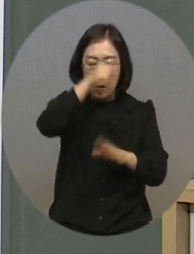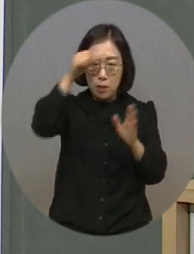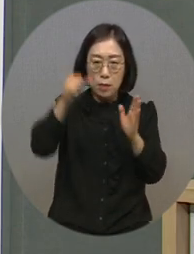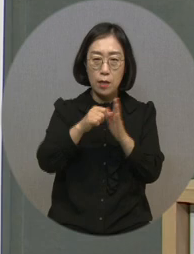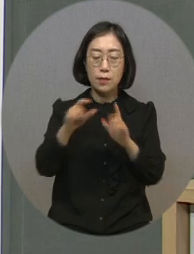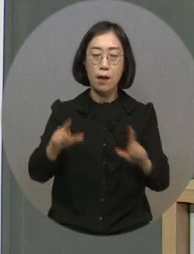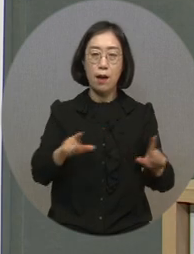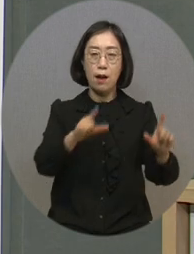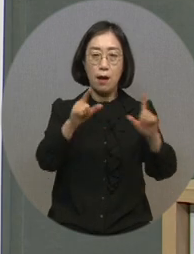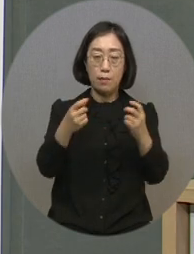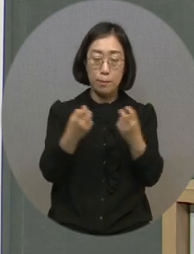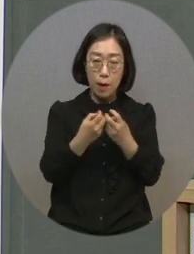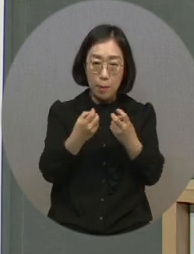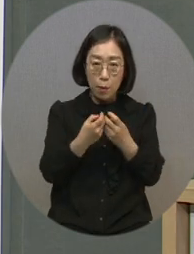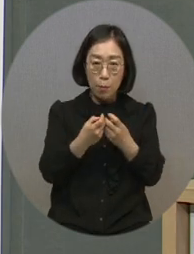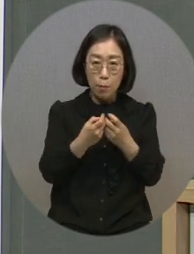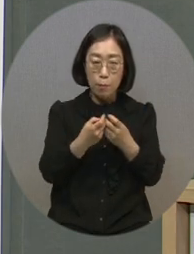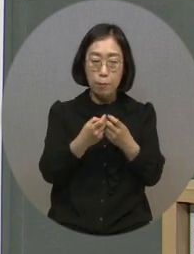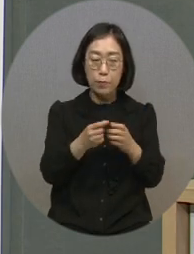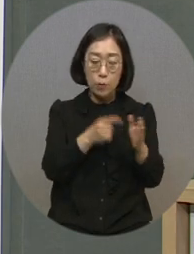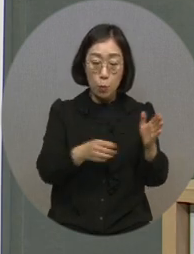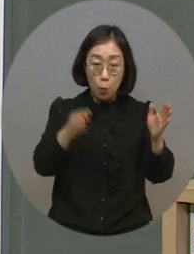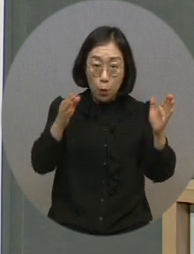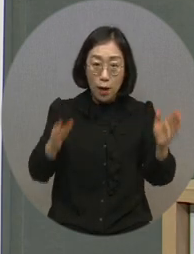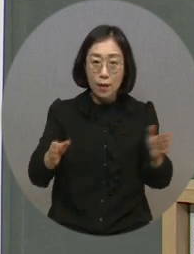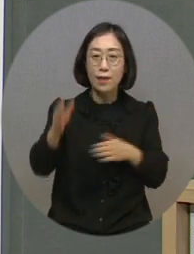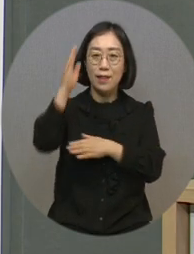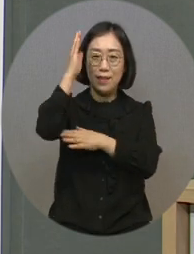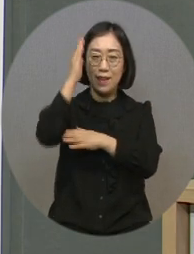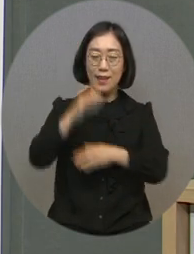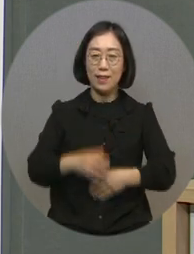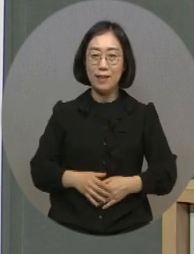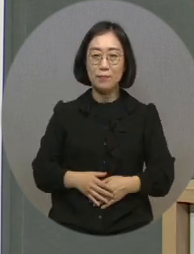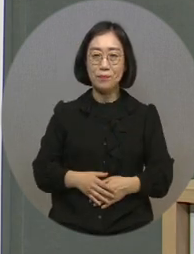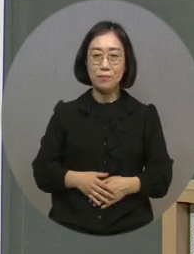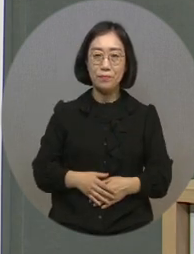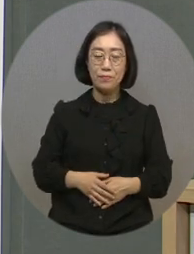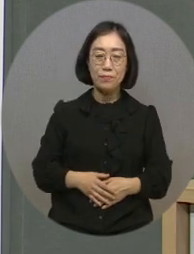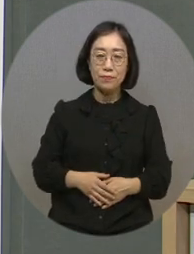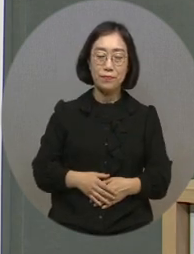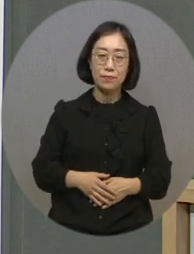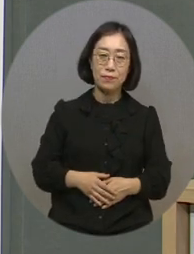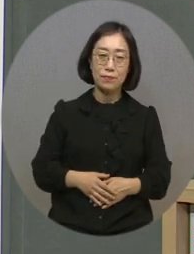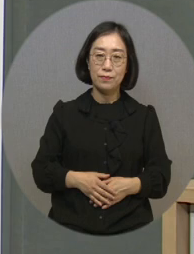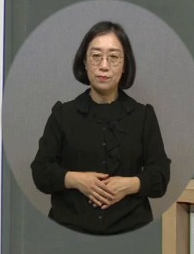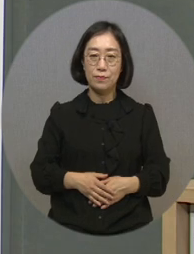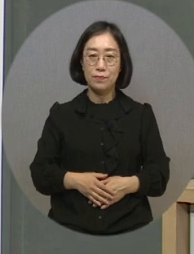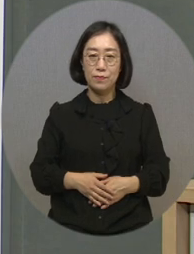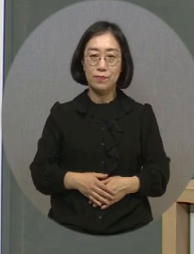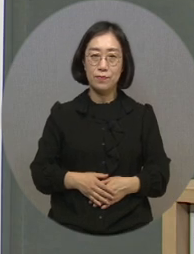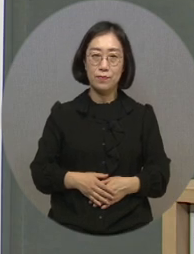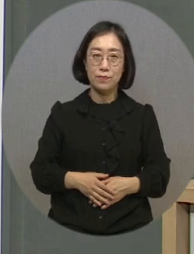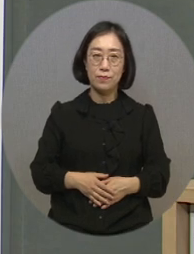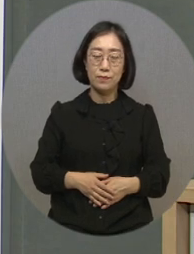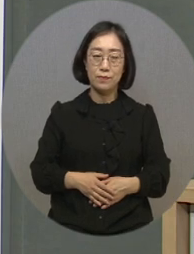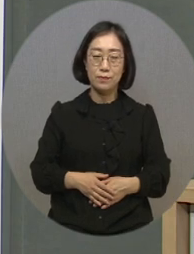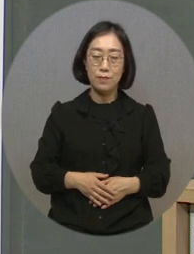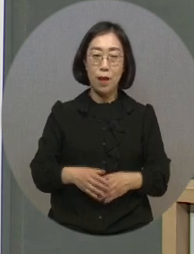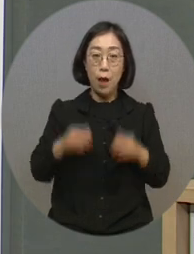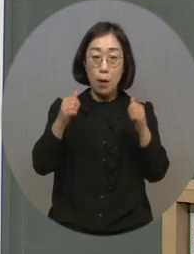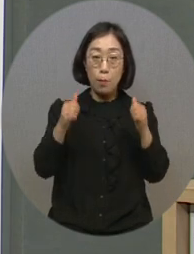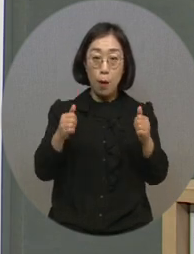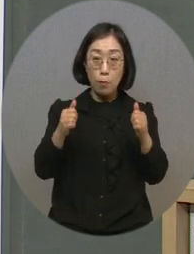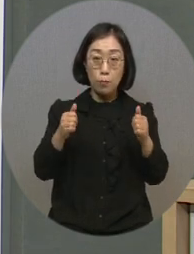살아가는지 또 살아왔는지 한번 우리가 귀담아 들을 법합니다. 이분은